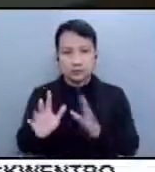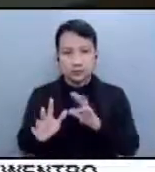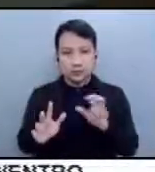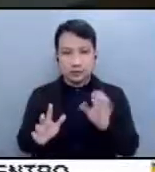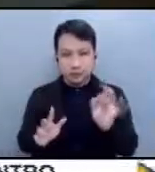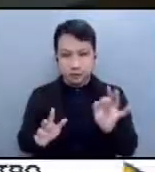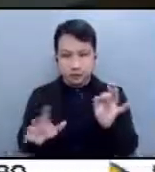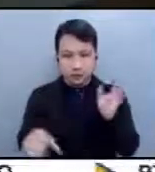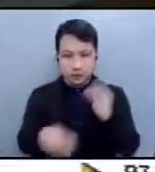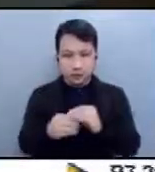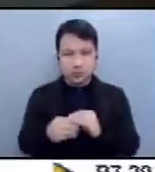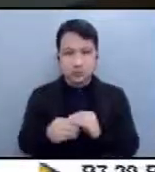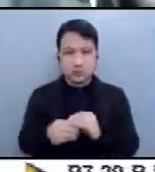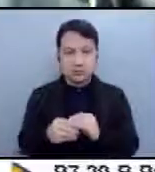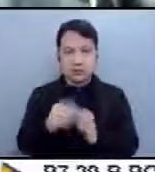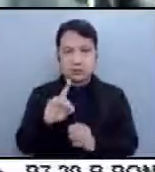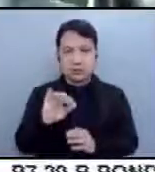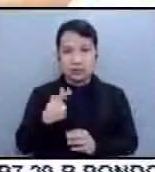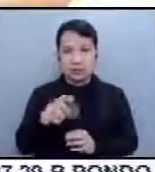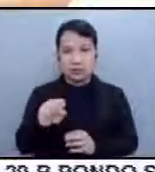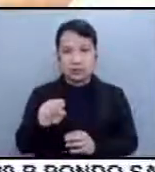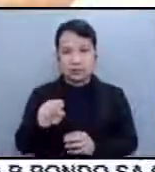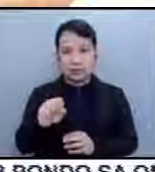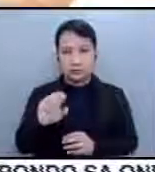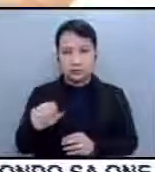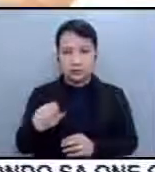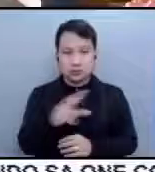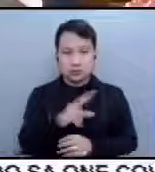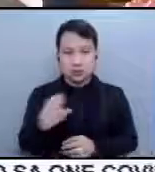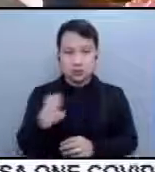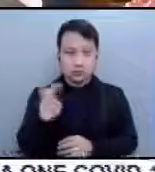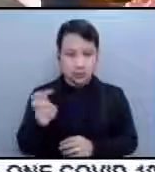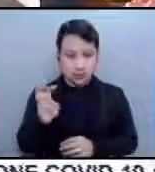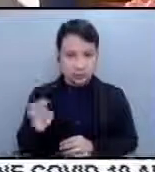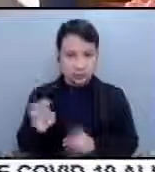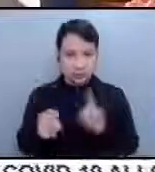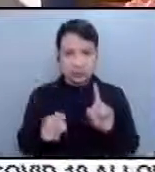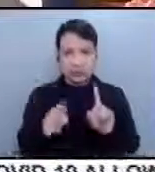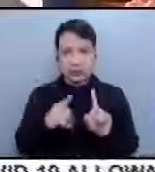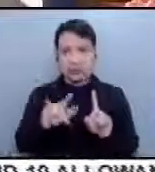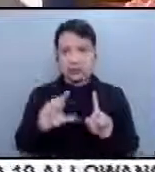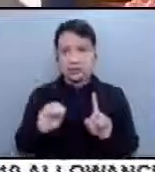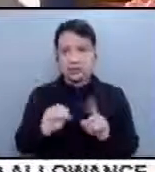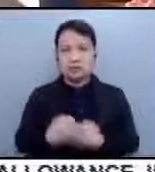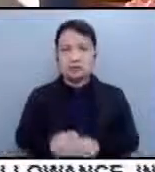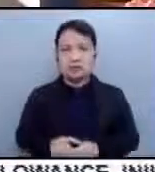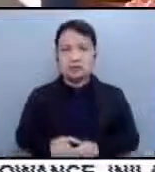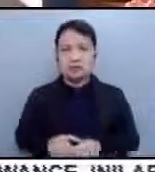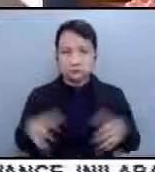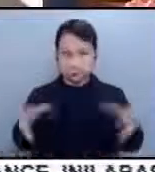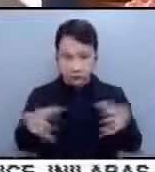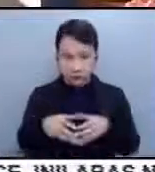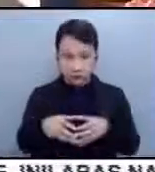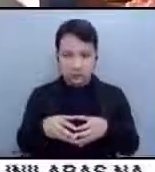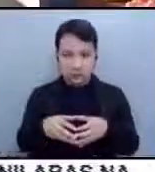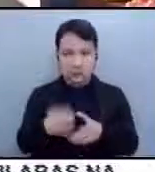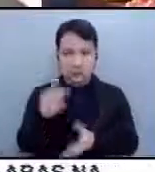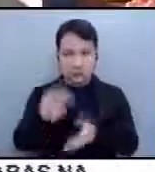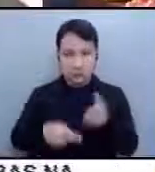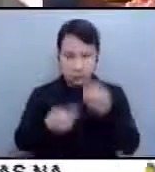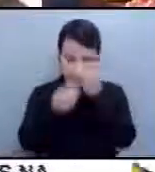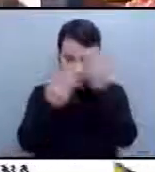kilo. At ang dalagang bukid, 360 pesos per kilo. So ayan na ang mga presyo ng